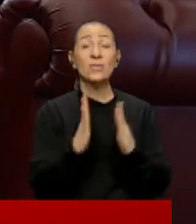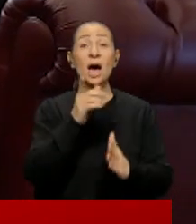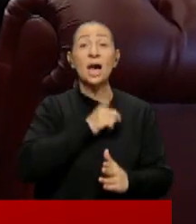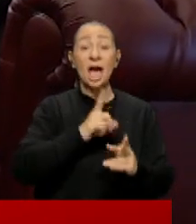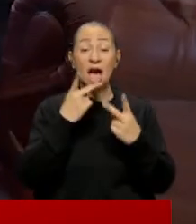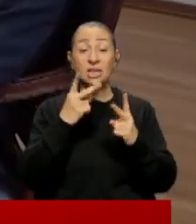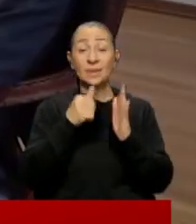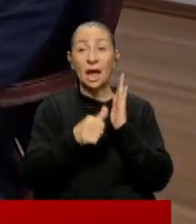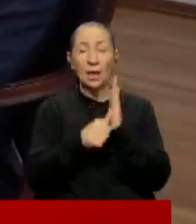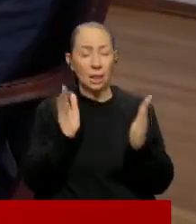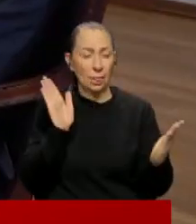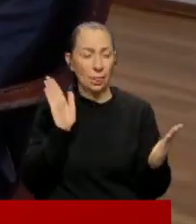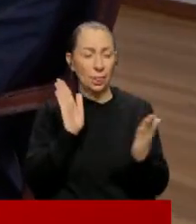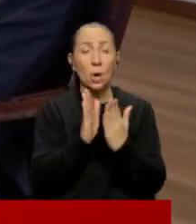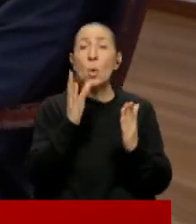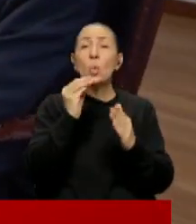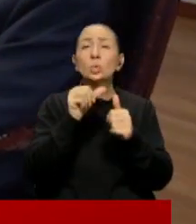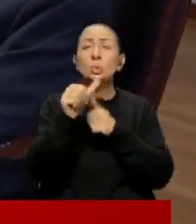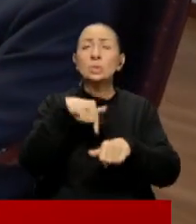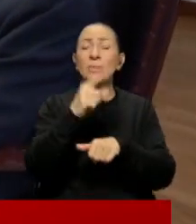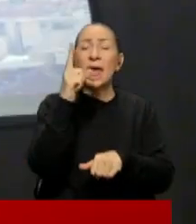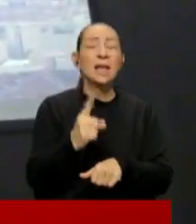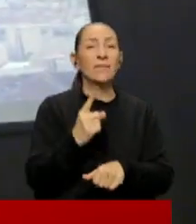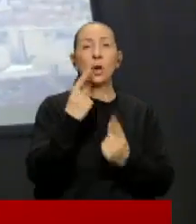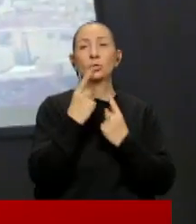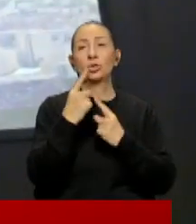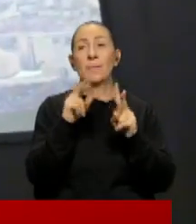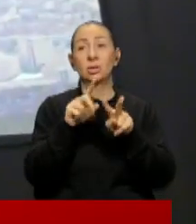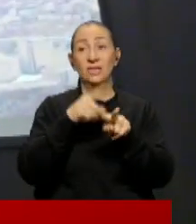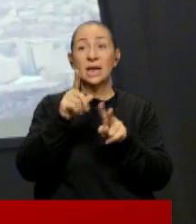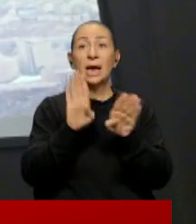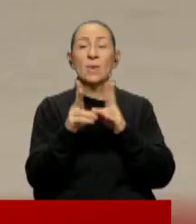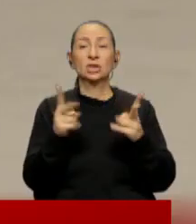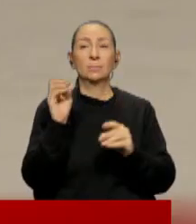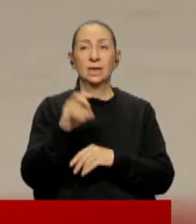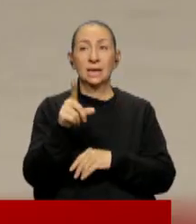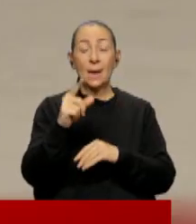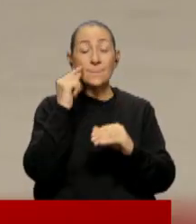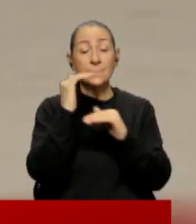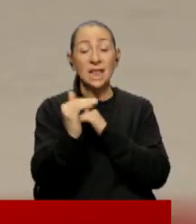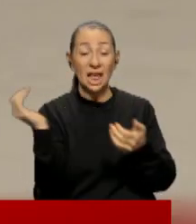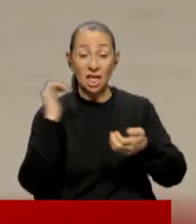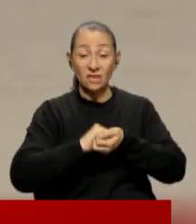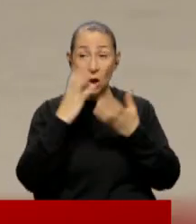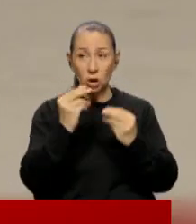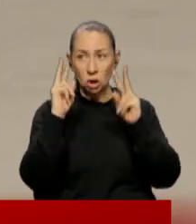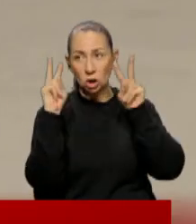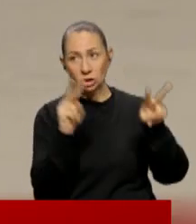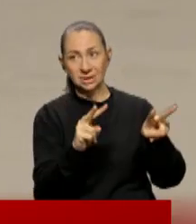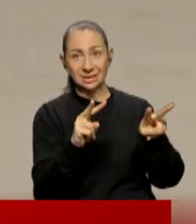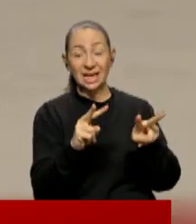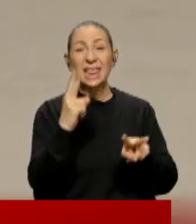aday açıklama takvimi yaklaşırken uzun zaman sonra ilk kez konuştu Mansur Yavaş ve kapıyı açık bıraktı. Millet İttifakı olarak